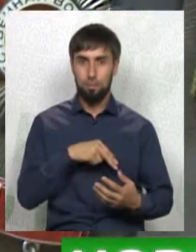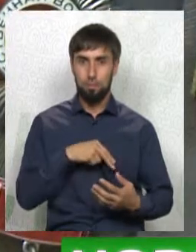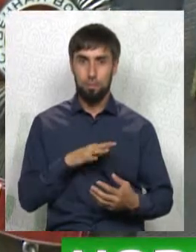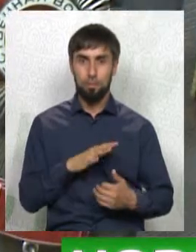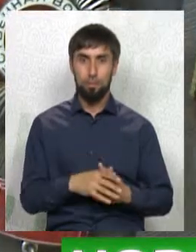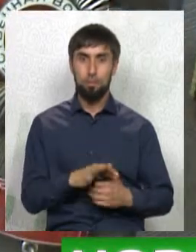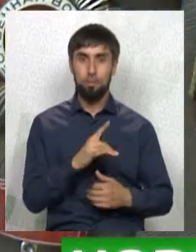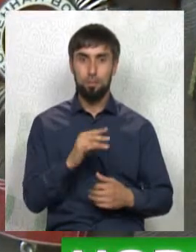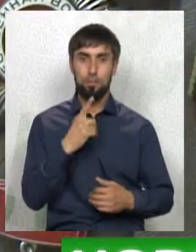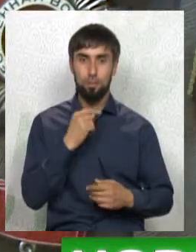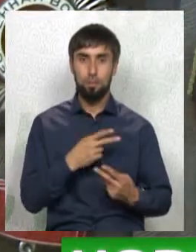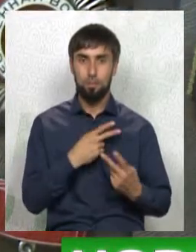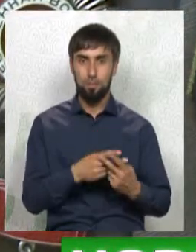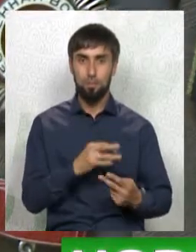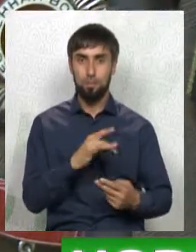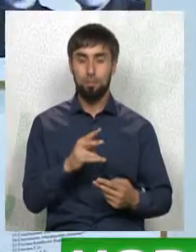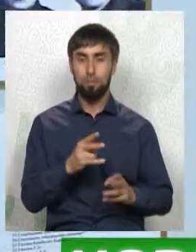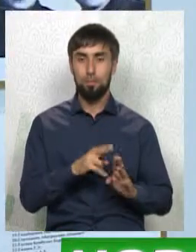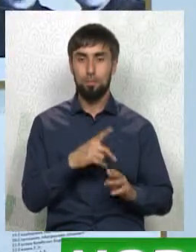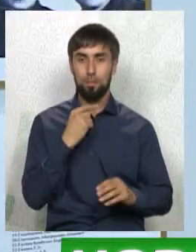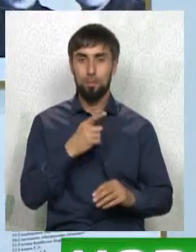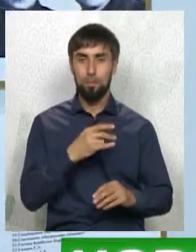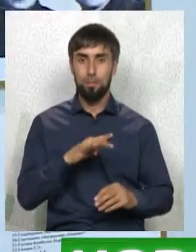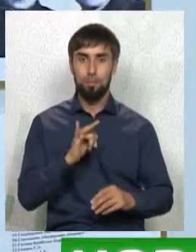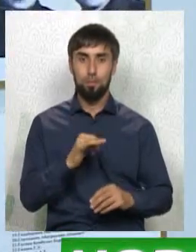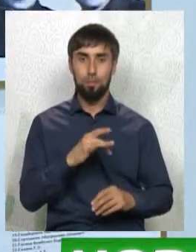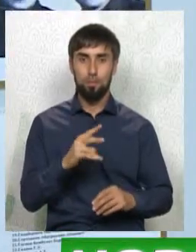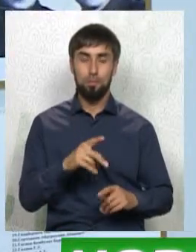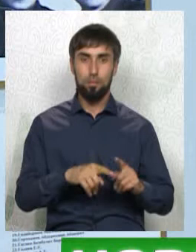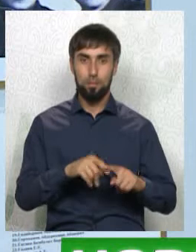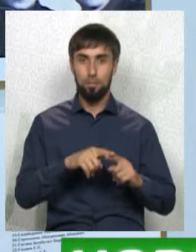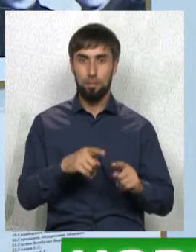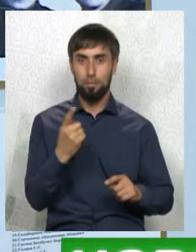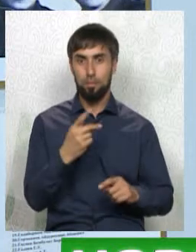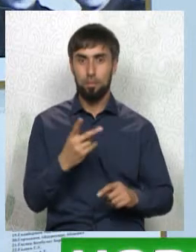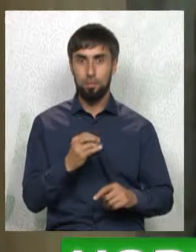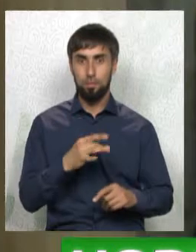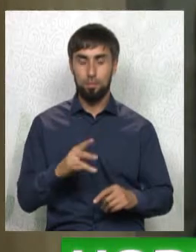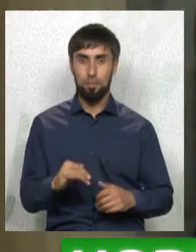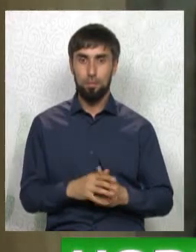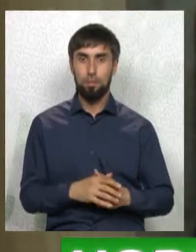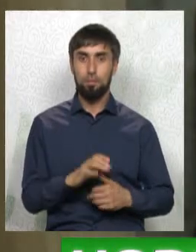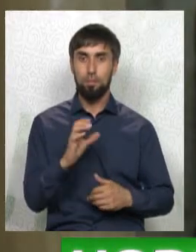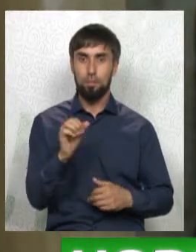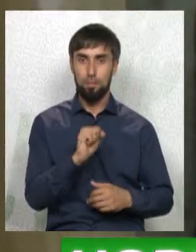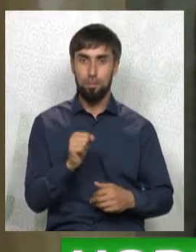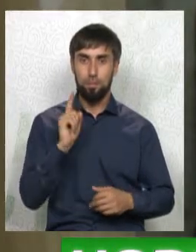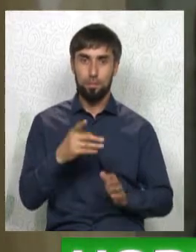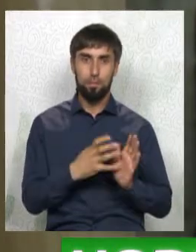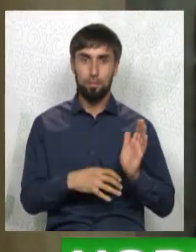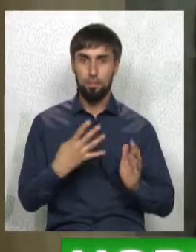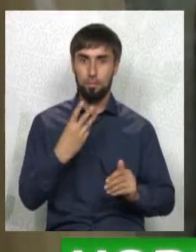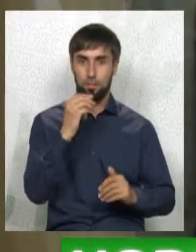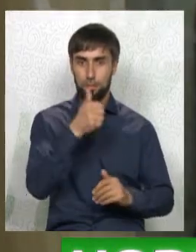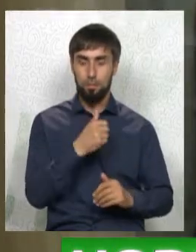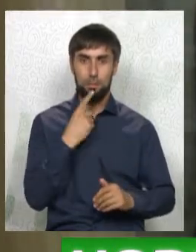наград. Орден Красной Звезды, Орден Красного Знамени, Орден Отечественной войны первой и второй степени. С августа